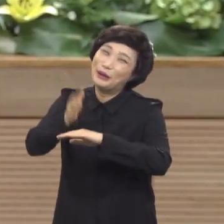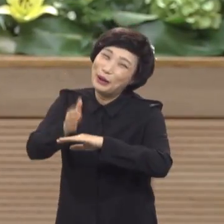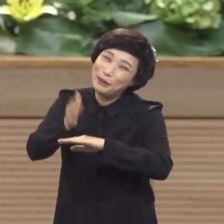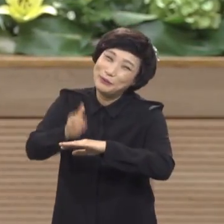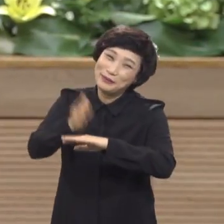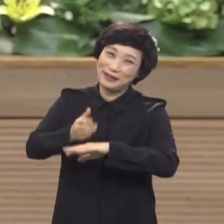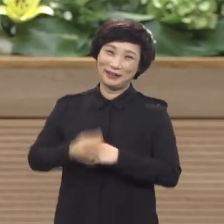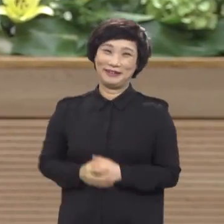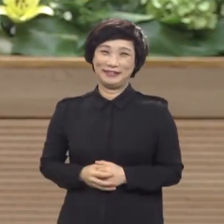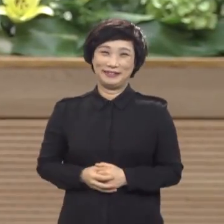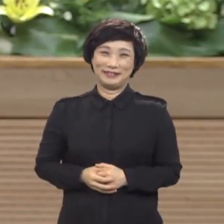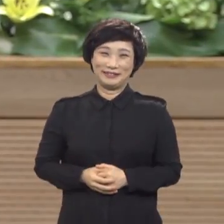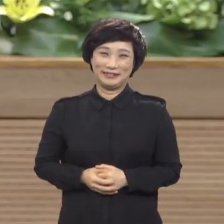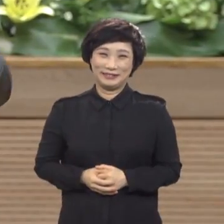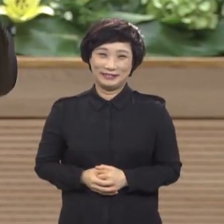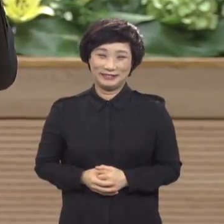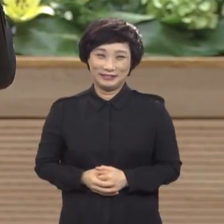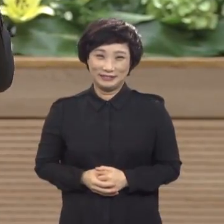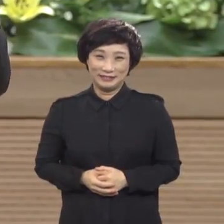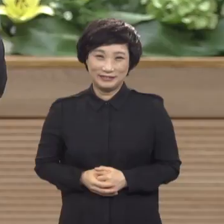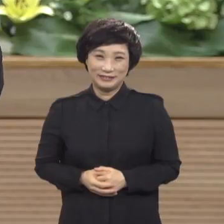말이야. 네.